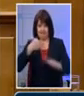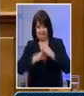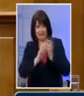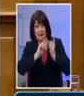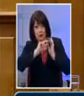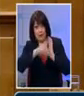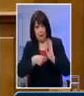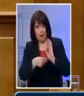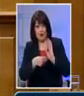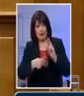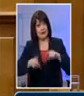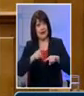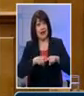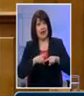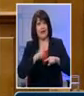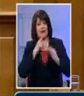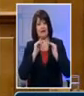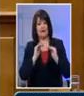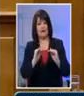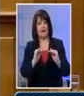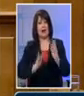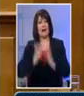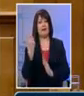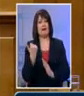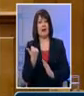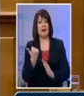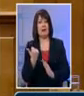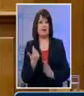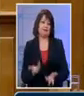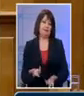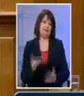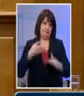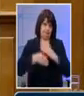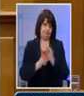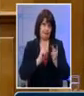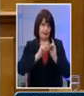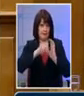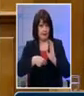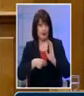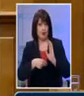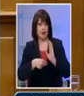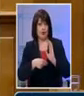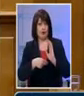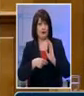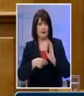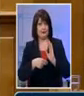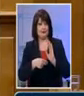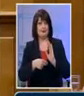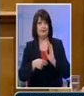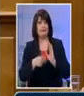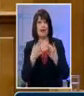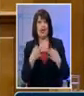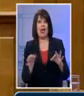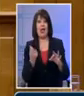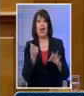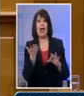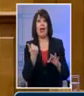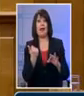μνημόνιο με στασιμότητα και όχι ανάπτυξη. Θα βγάζατε τη χώρα από το μνημόνιο με χρηματοδοτικό κενό